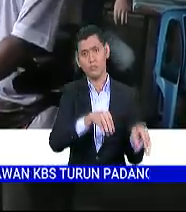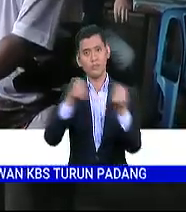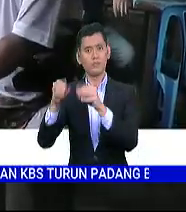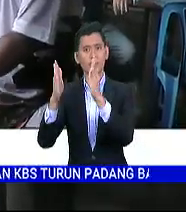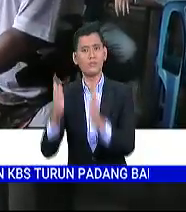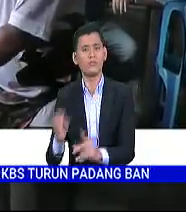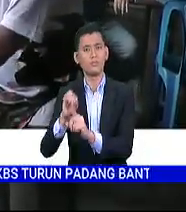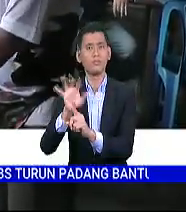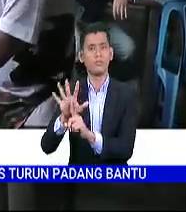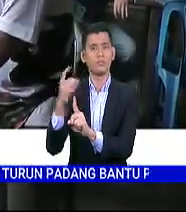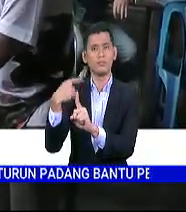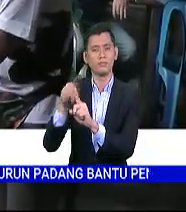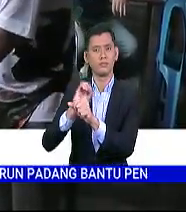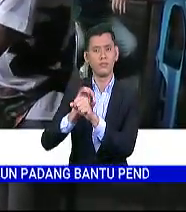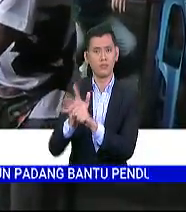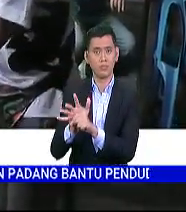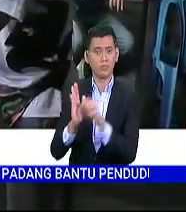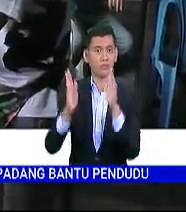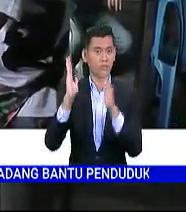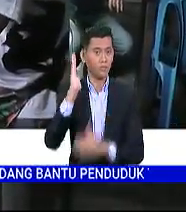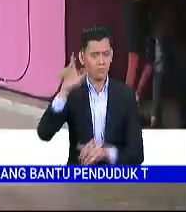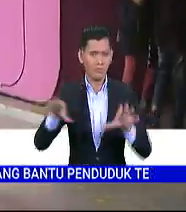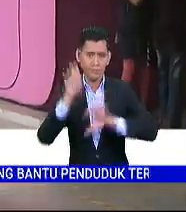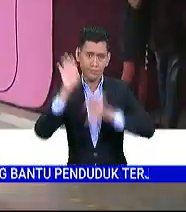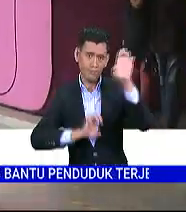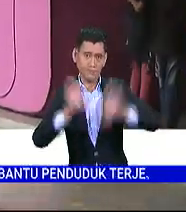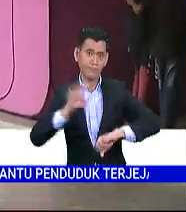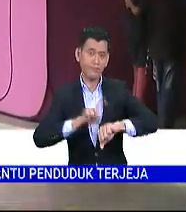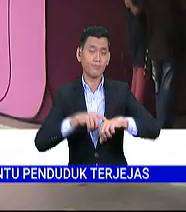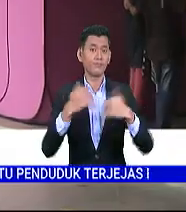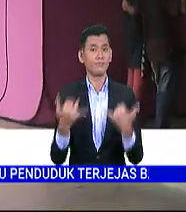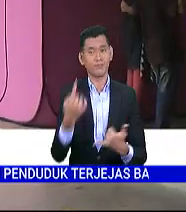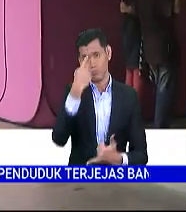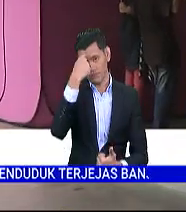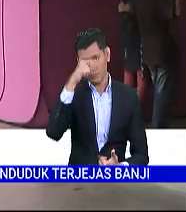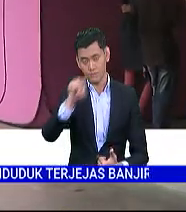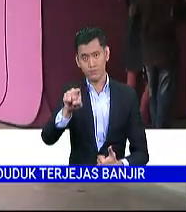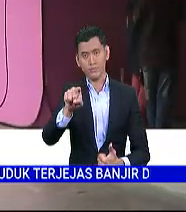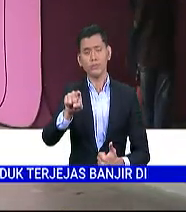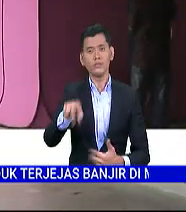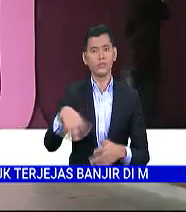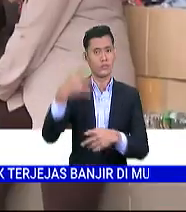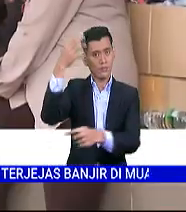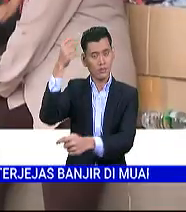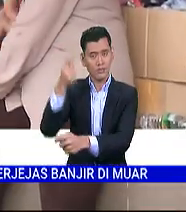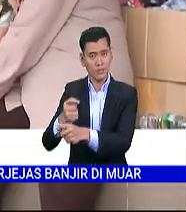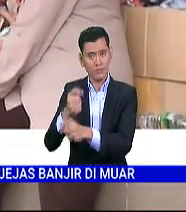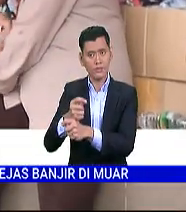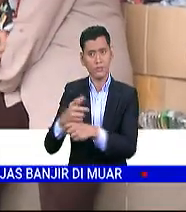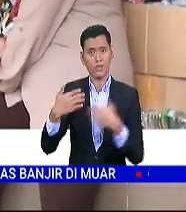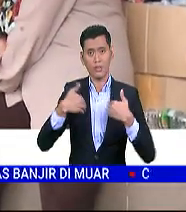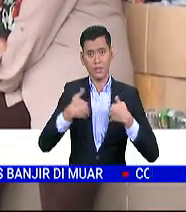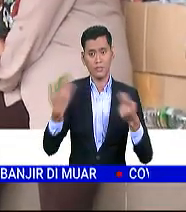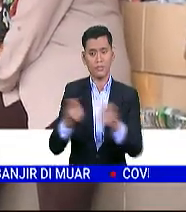penduduk terjejas positif COVID-19. Pihaknya akan membuat penilaian dalam masa terdekat bagi memutuskan penutupan PPS terpapit.